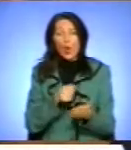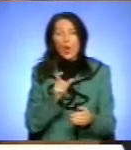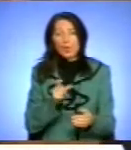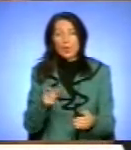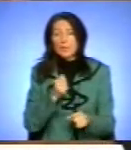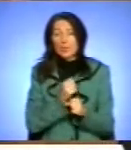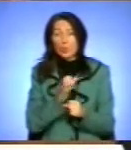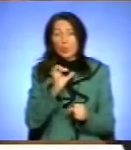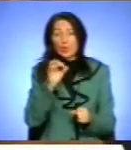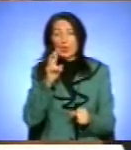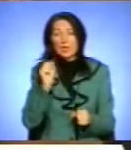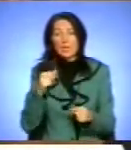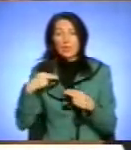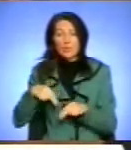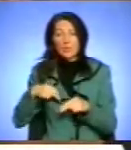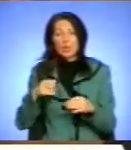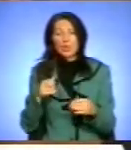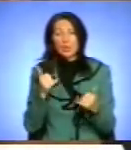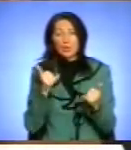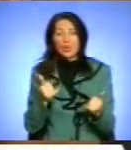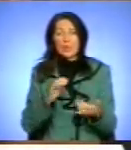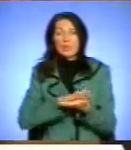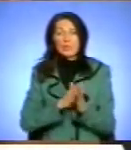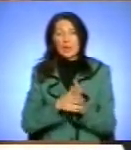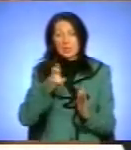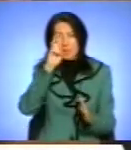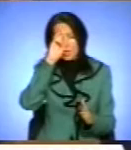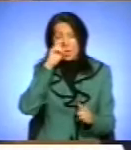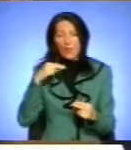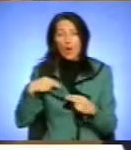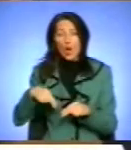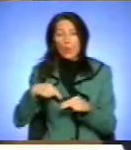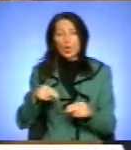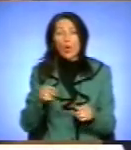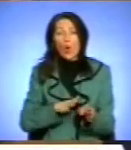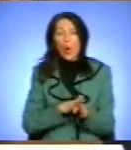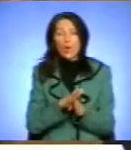працівників оцінюють в цілому стан держави, роботу органів